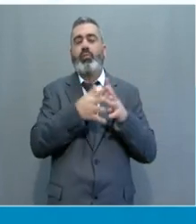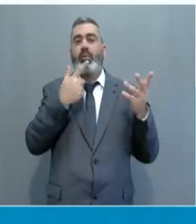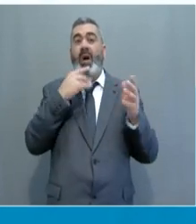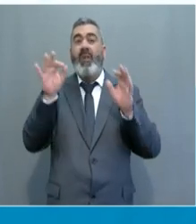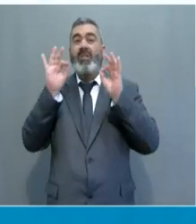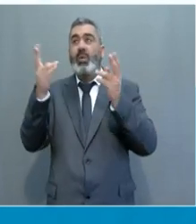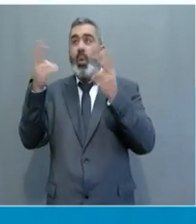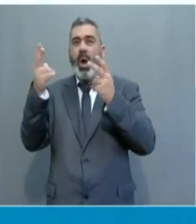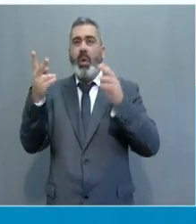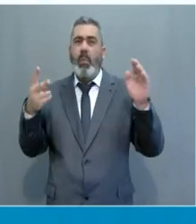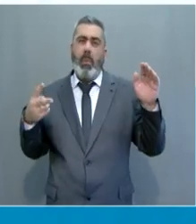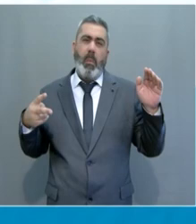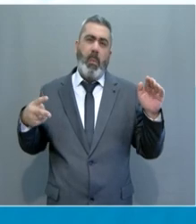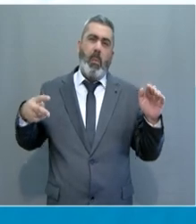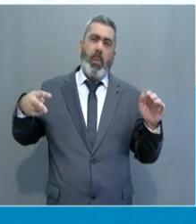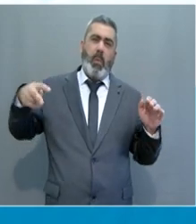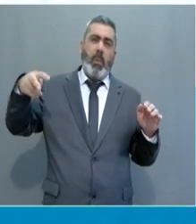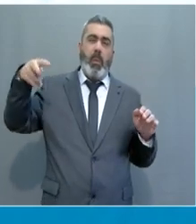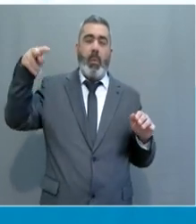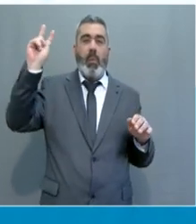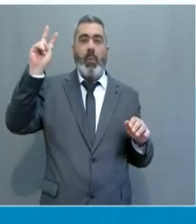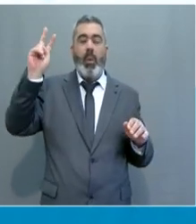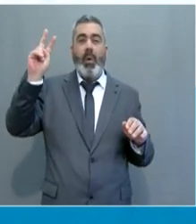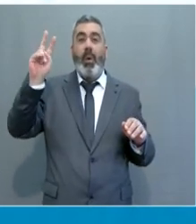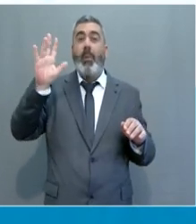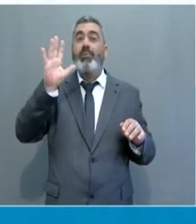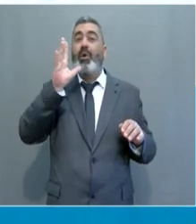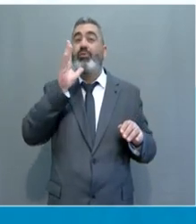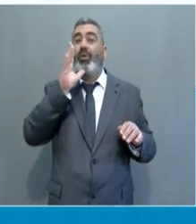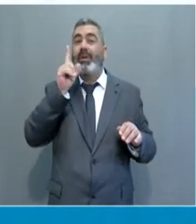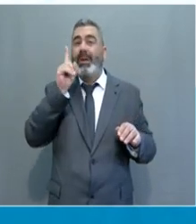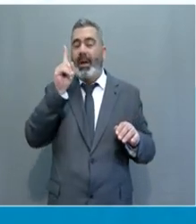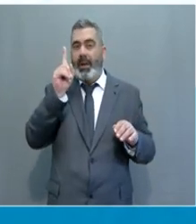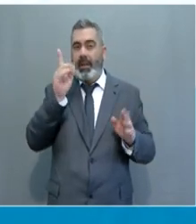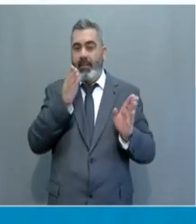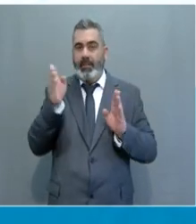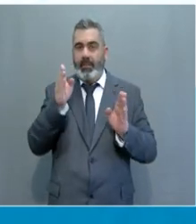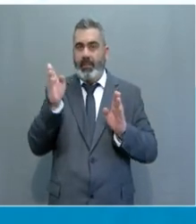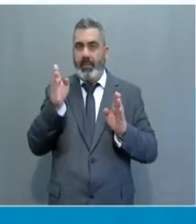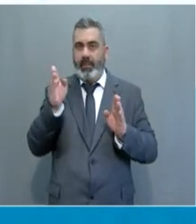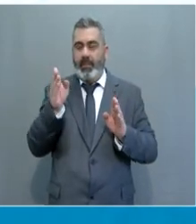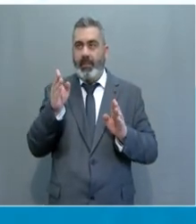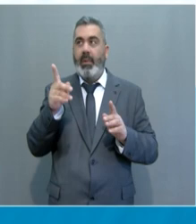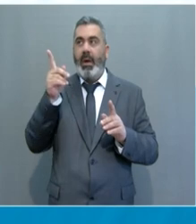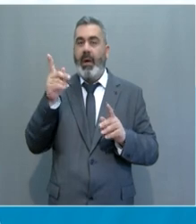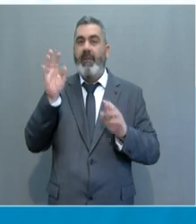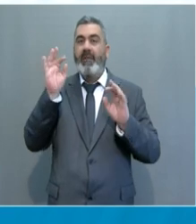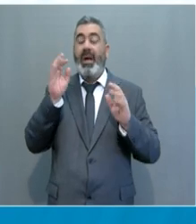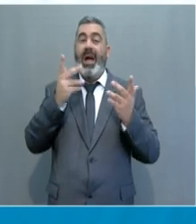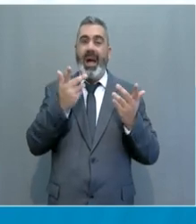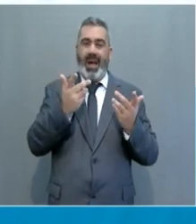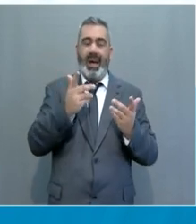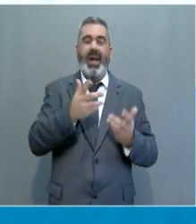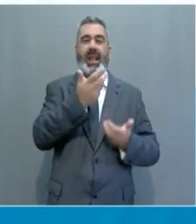σε δεκαπλάσια τιμή, για να γίνει προσωρινά, το τονίζω, προσωρινά, πιο φθηνή η παραγωγή